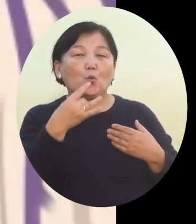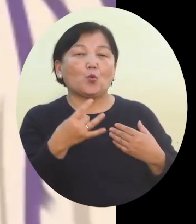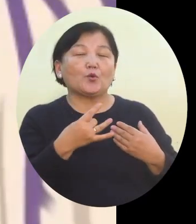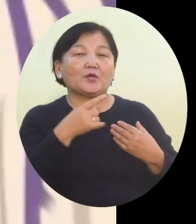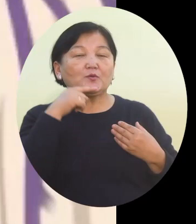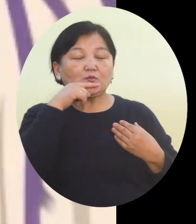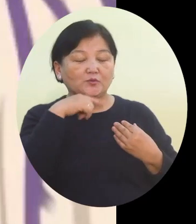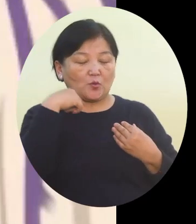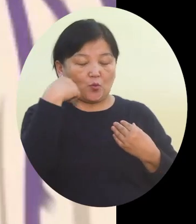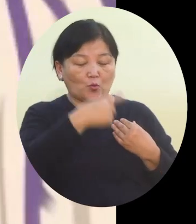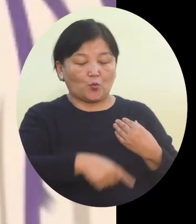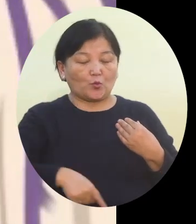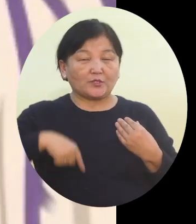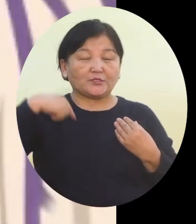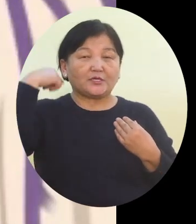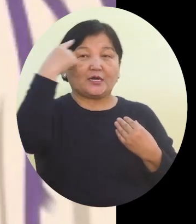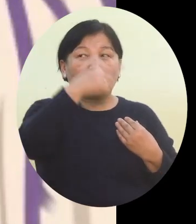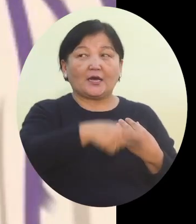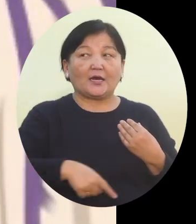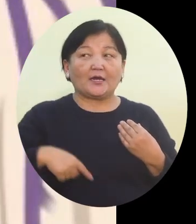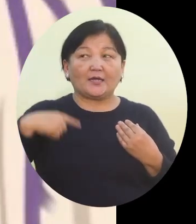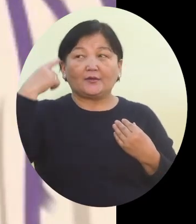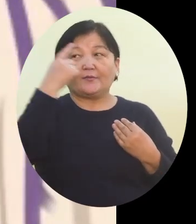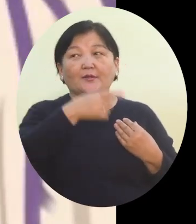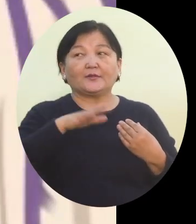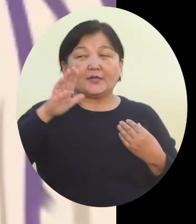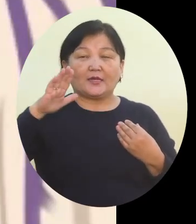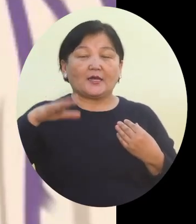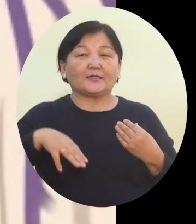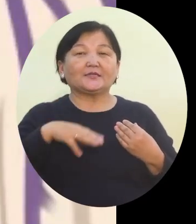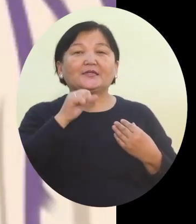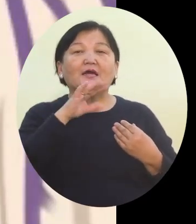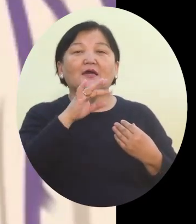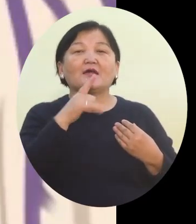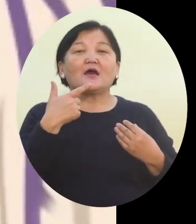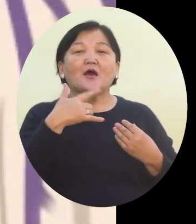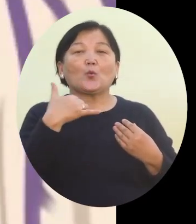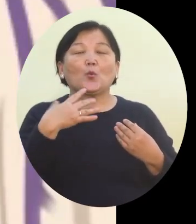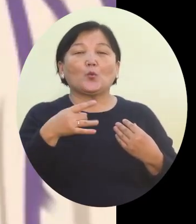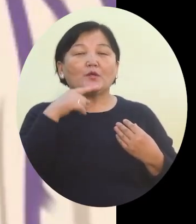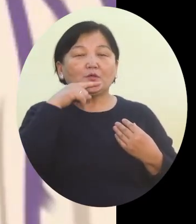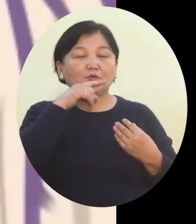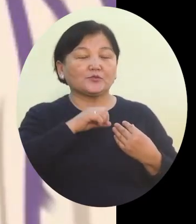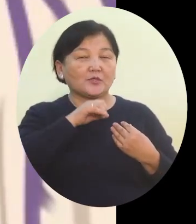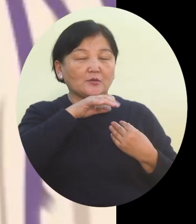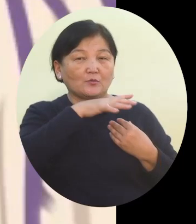цус маань тараагуурын цус болж хуурж байгаа байдал харагдаж байна.